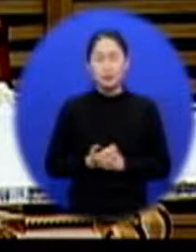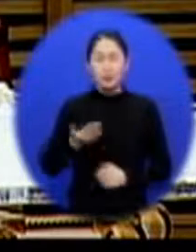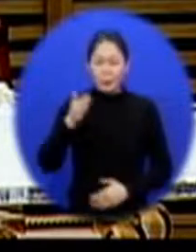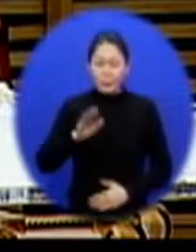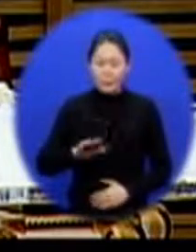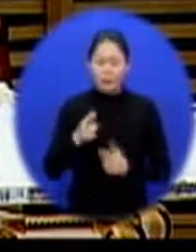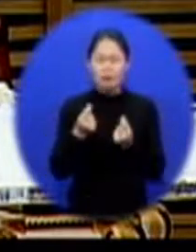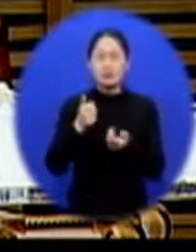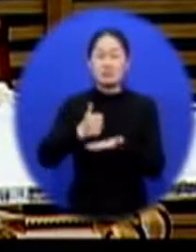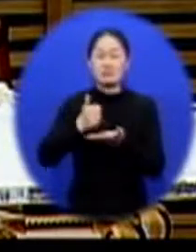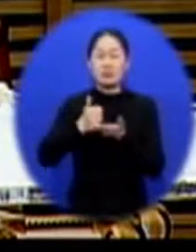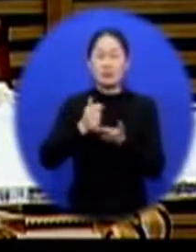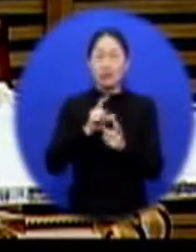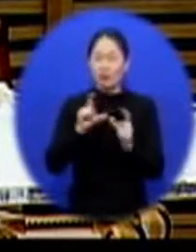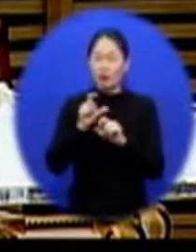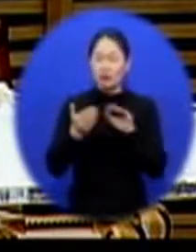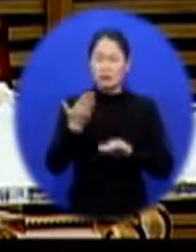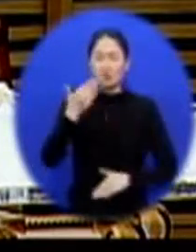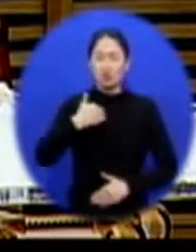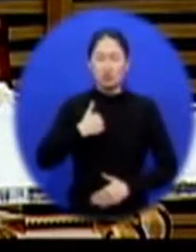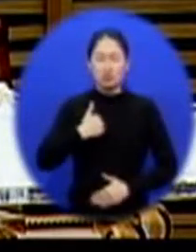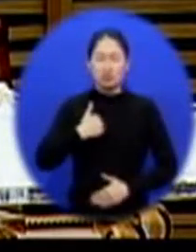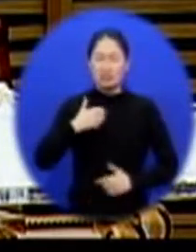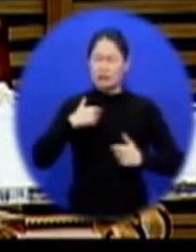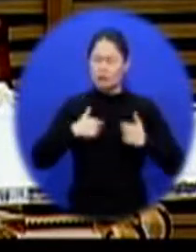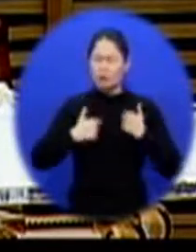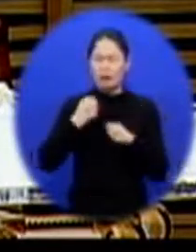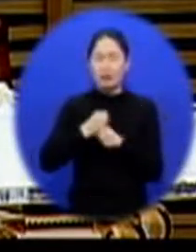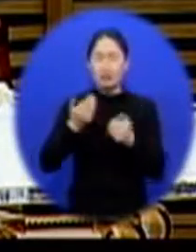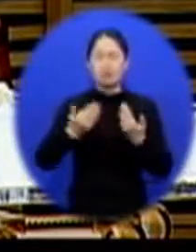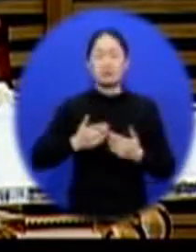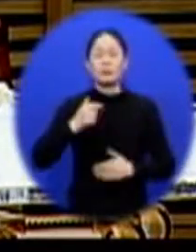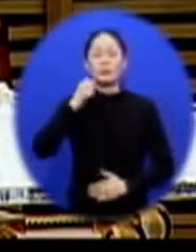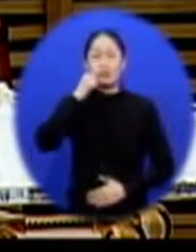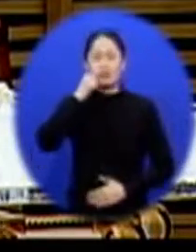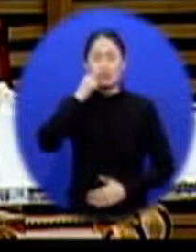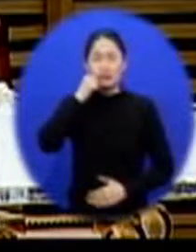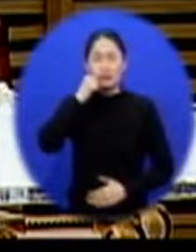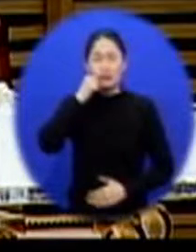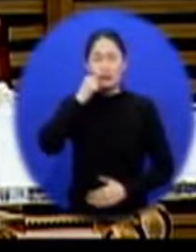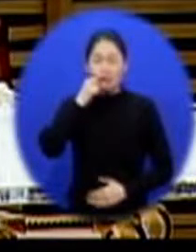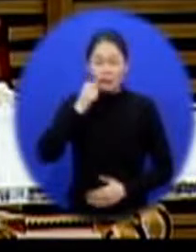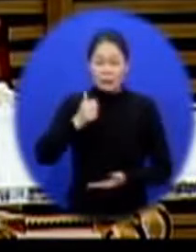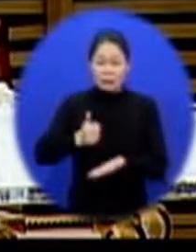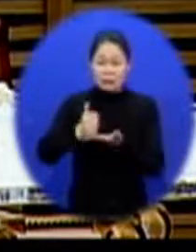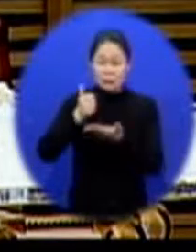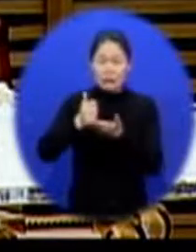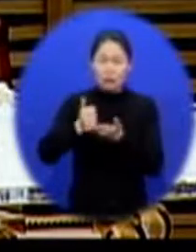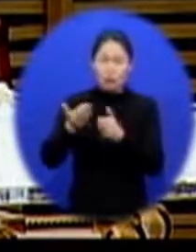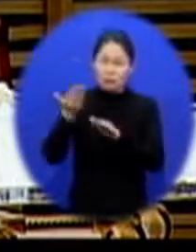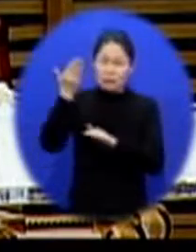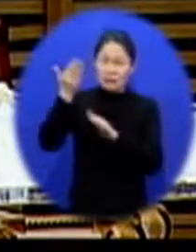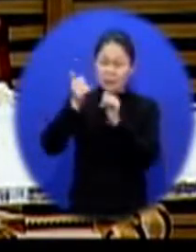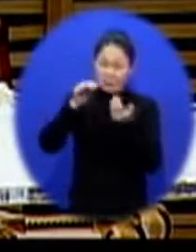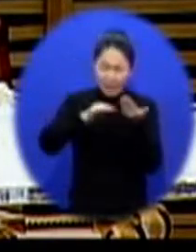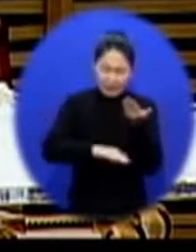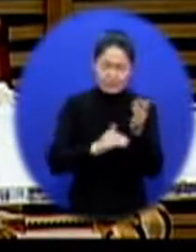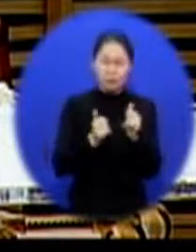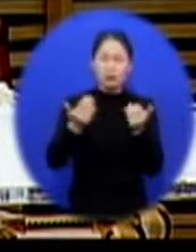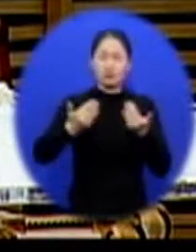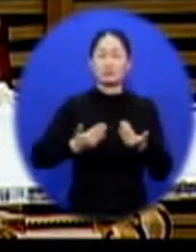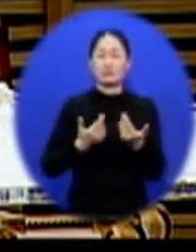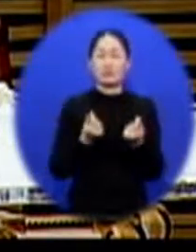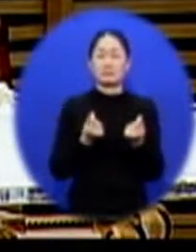그러나 그 칭찬은 더 이상 저를 기쁘게 하지 못했어요 칭찬은 위에 권위자가 아래 권이 자 이게 하는 것입니다